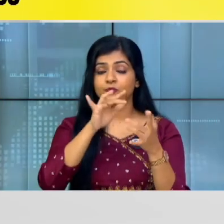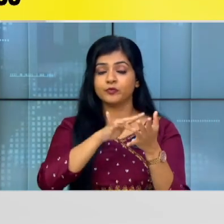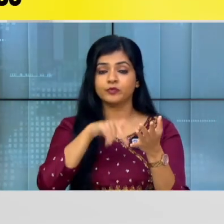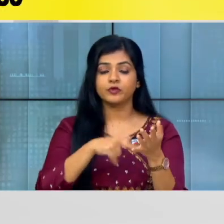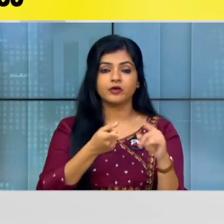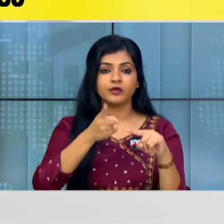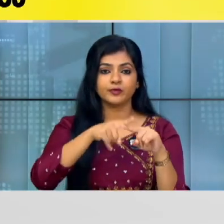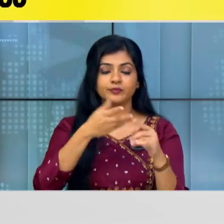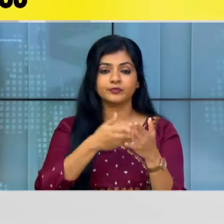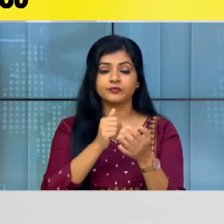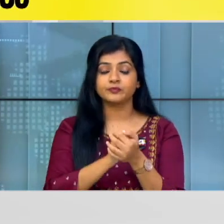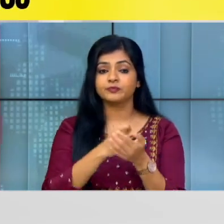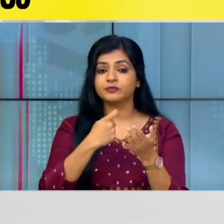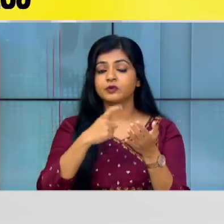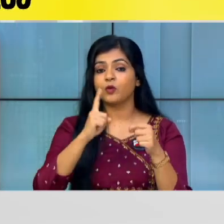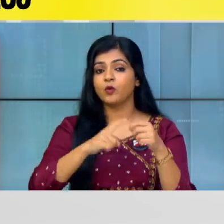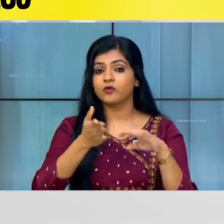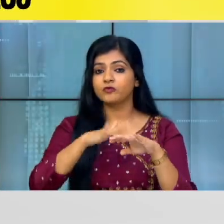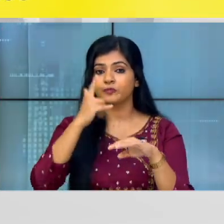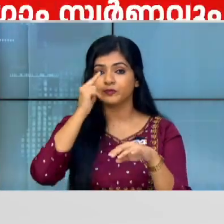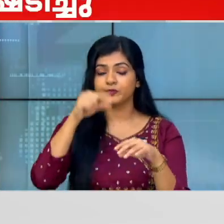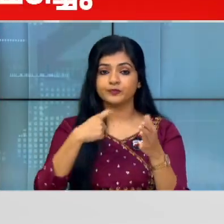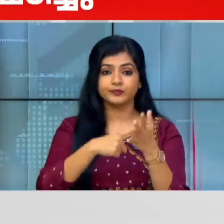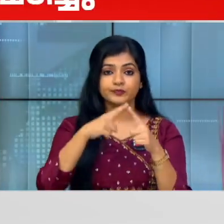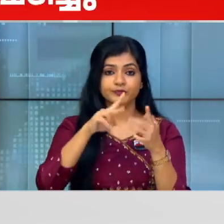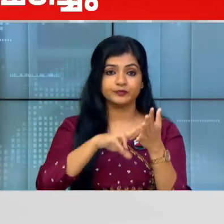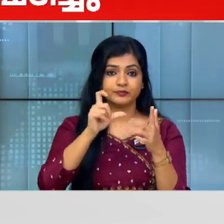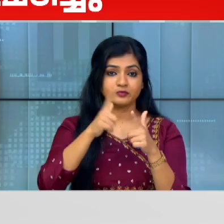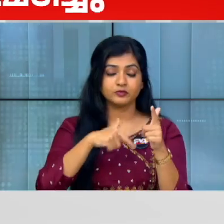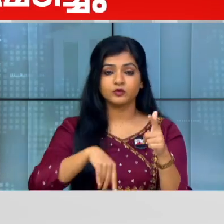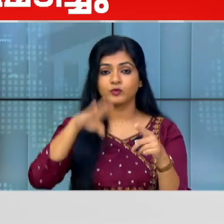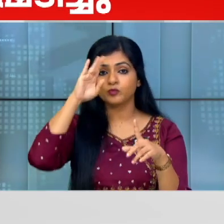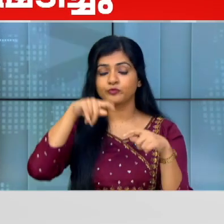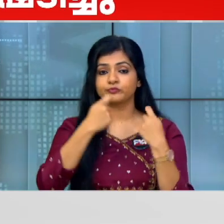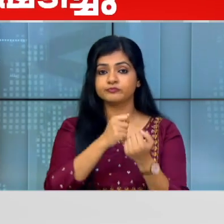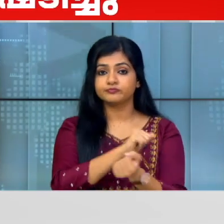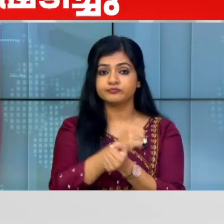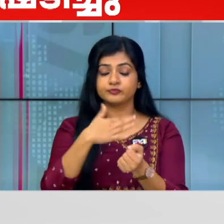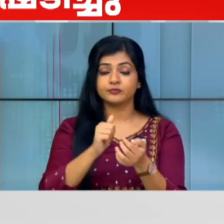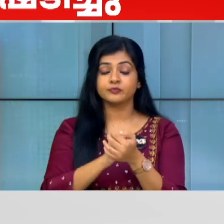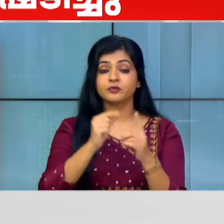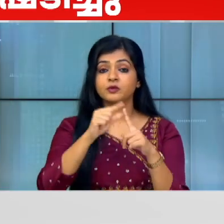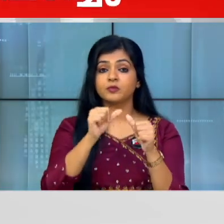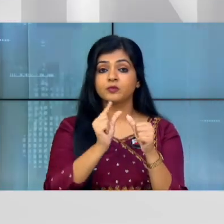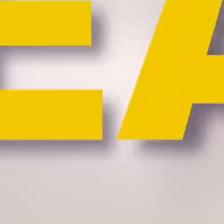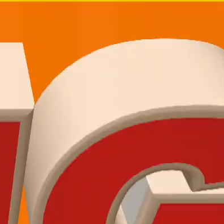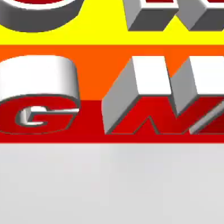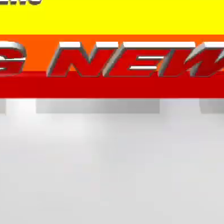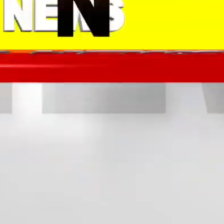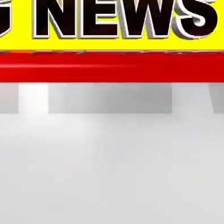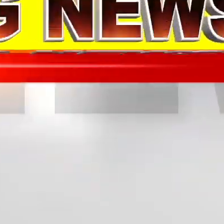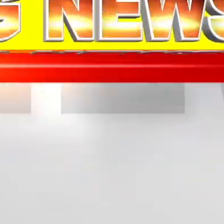ഒക്കലിലാണ് സംഭവം ഉണ്ടായത്. കൊല്ലം സ്വദേശിയായ റിൻസിയാണ് ഇപ്പോൾ പെരുമ്പാവൂർ പോലീസിന്റെ പിടിയിലായിരിക്കുന്നത്. പൗലോസ് എന്ന ആളിന്, പെരുമ്പാവൂർ ഒക്കൽ